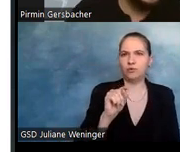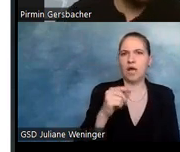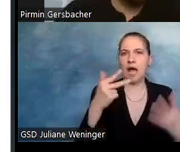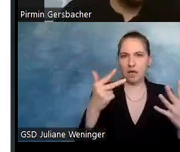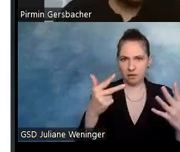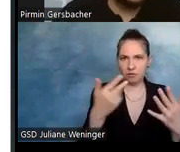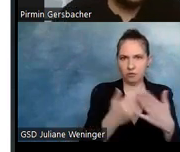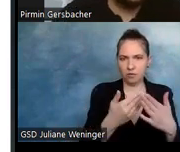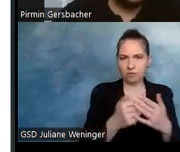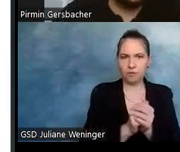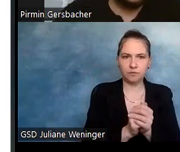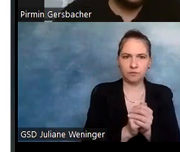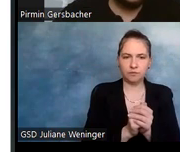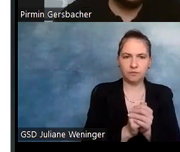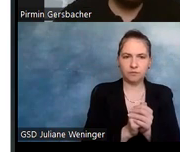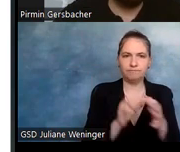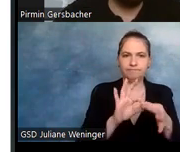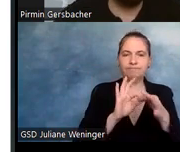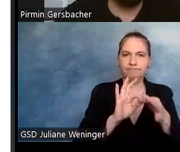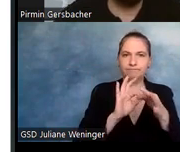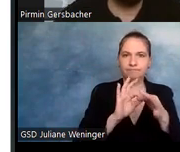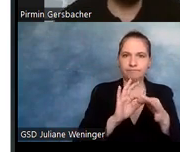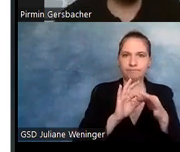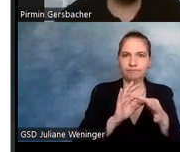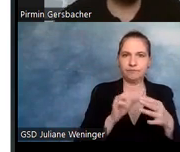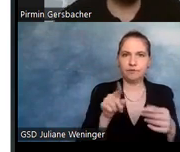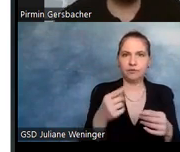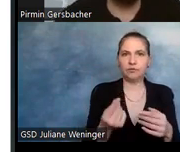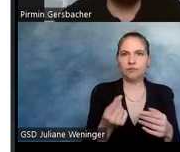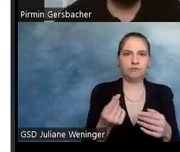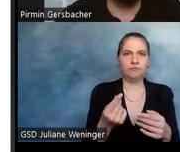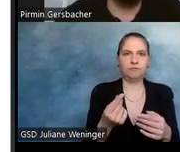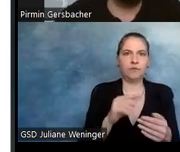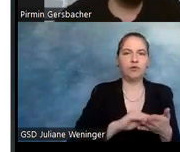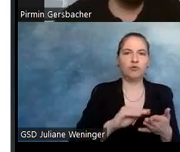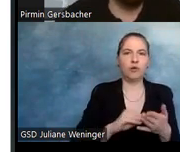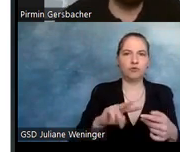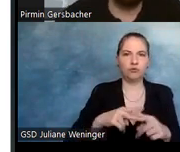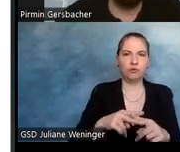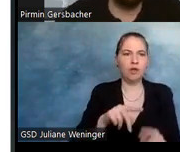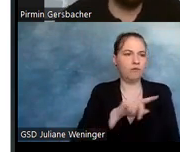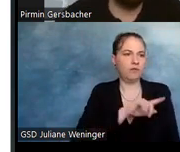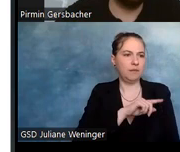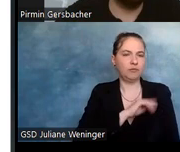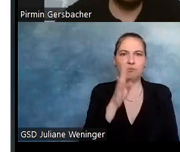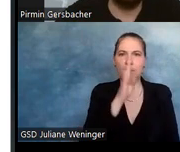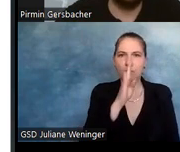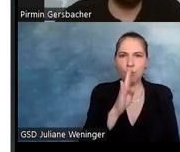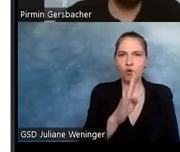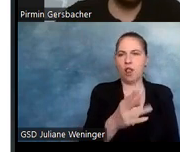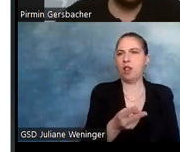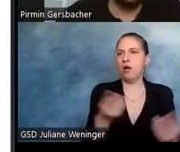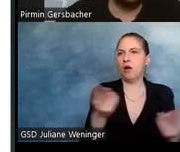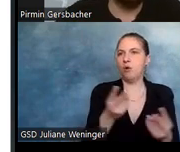11.8, da geht es eigentlich hauptsächlich um Autorentools. Also wenn man so selbst ein Moodle entwickelt oder ein